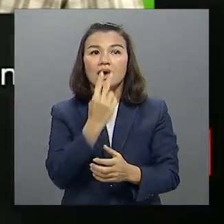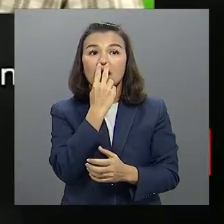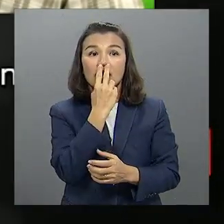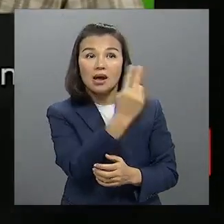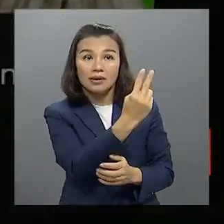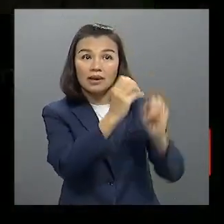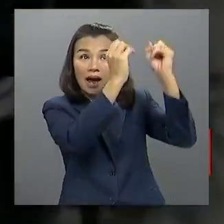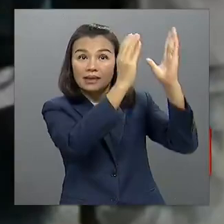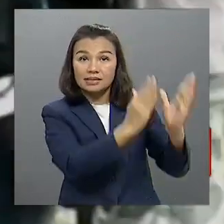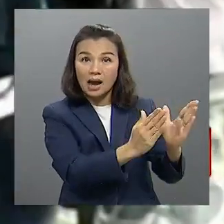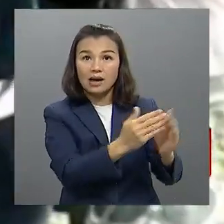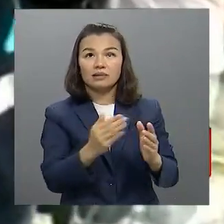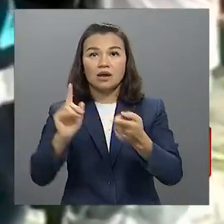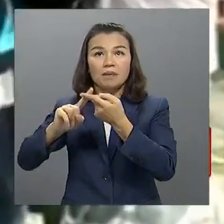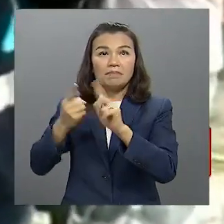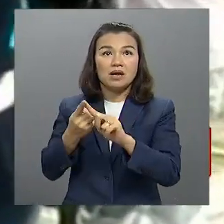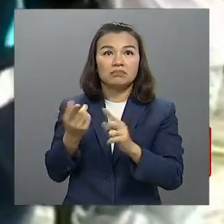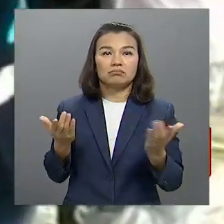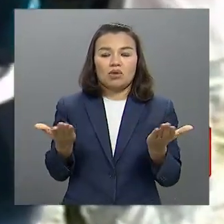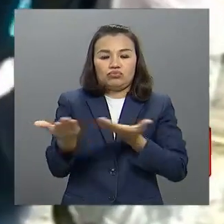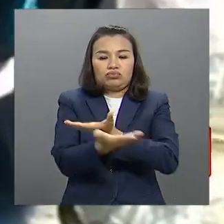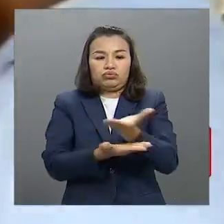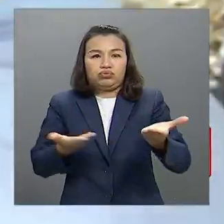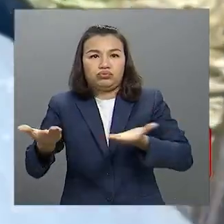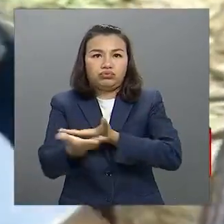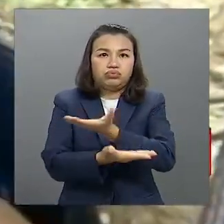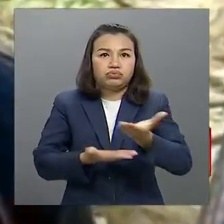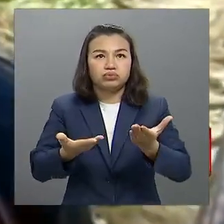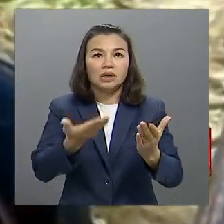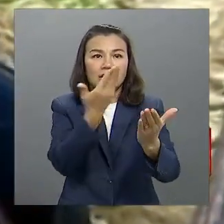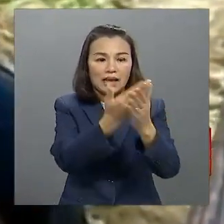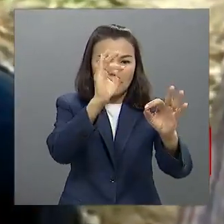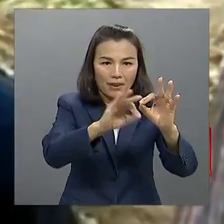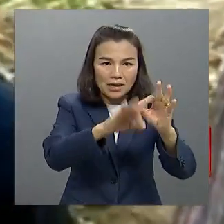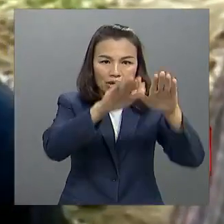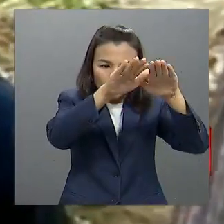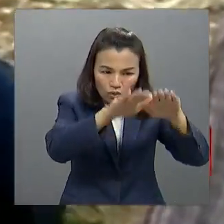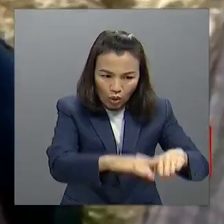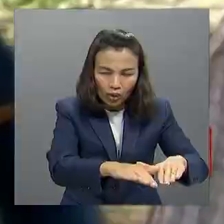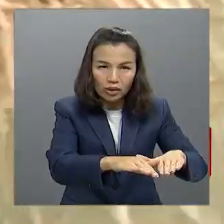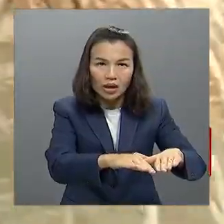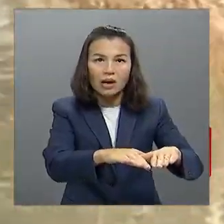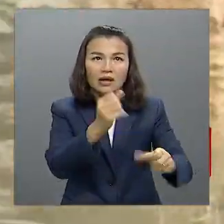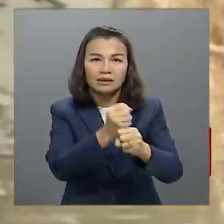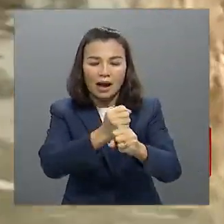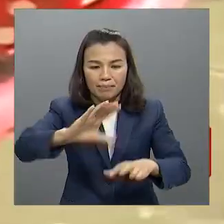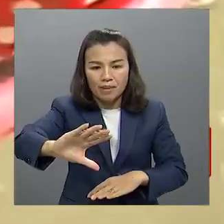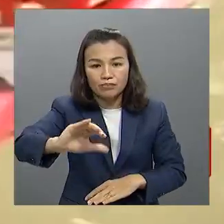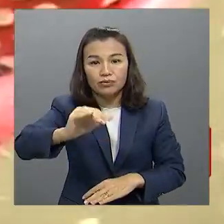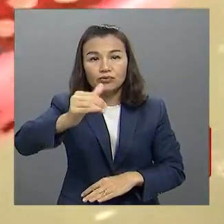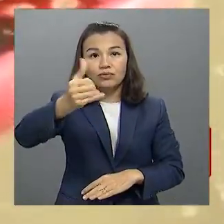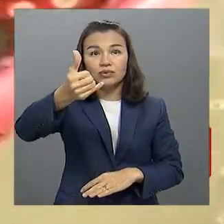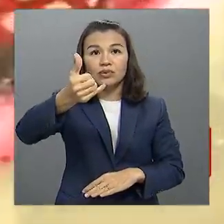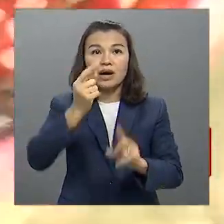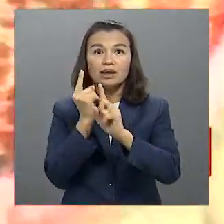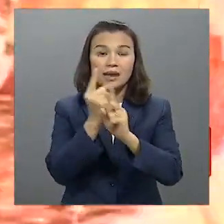ถียรเกิดการบูรณาการการลดต้นทุนการผลิตการเพิ่มมูลค่ากับแนวทางปรัชญาพุทธศาสนา